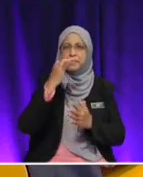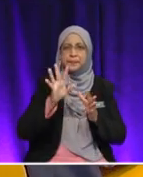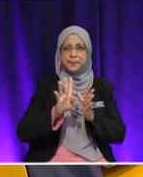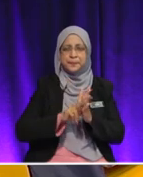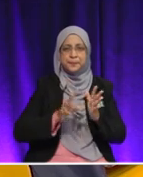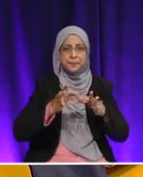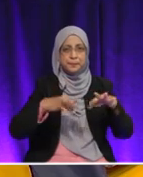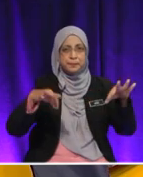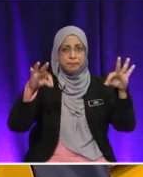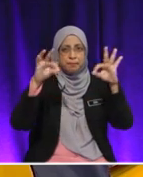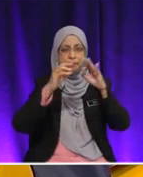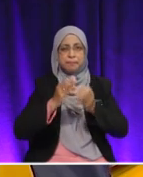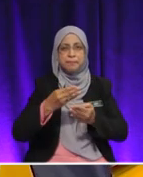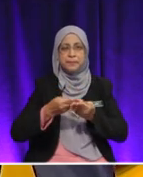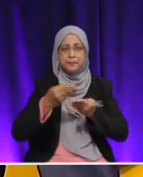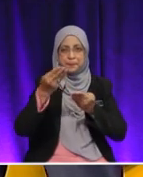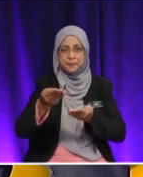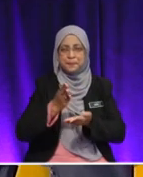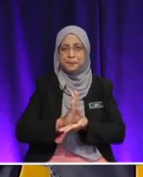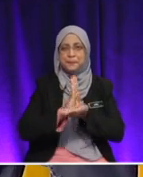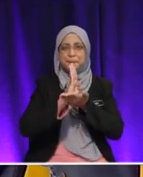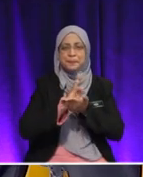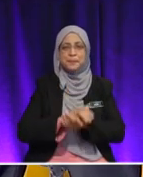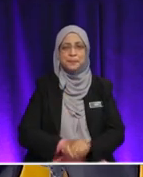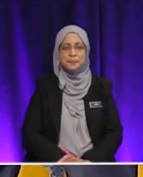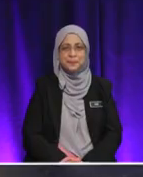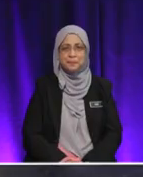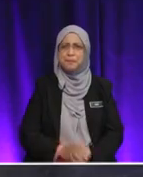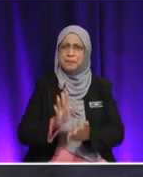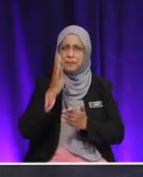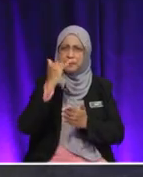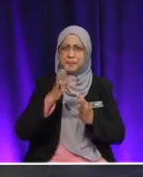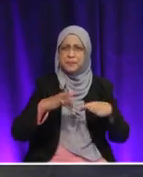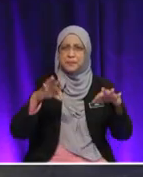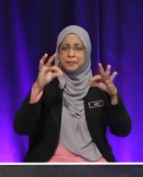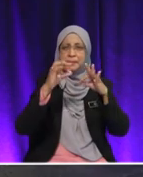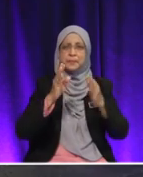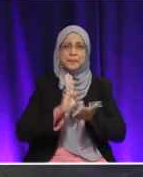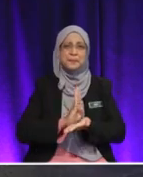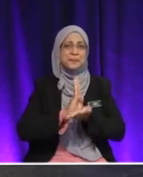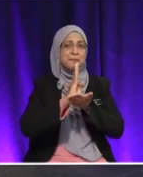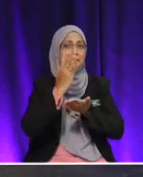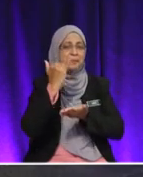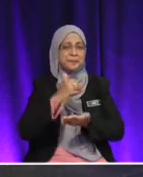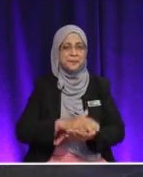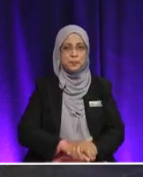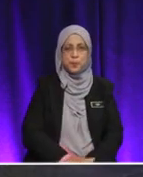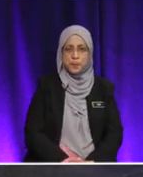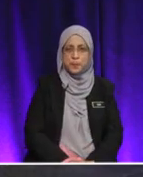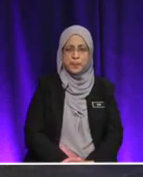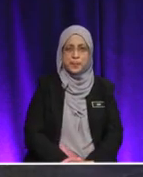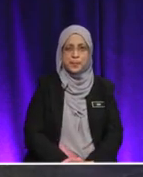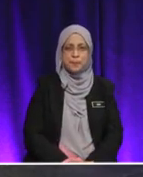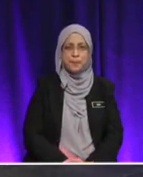kepada mangsa bencana alam Jadi apakah kepentingannya murid-murid siapa yang coba menjawab soalnya